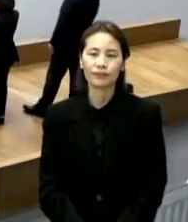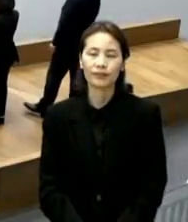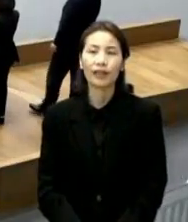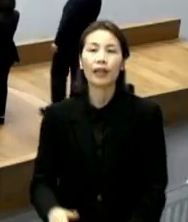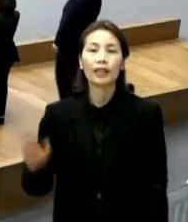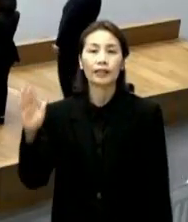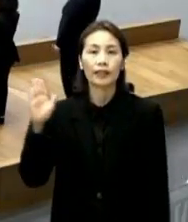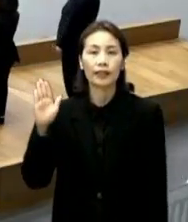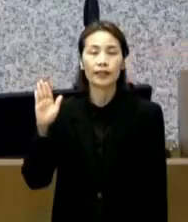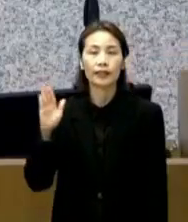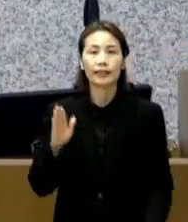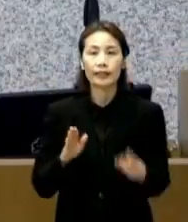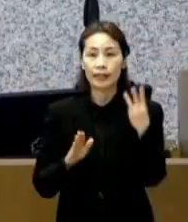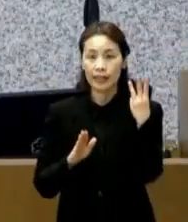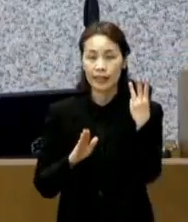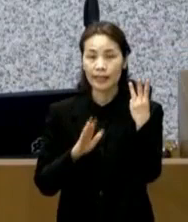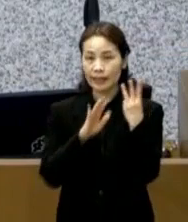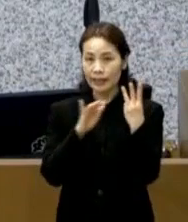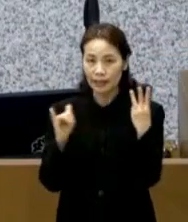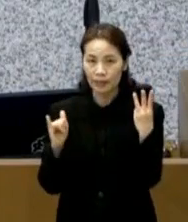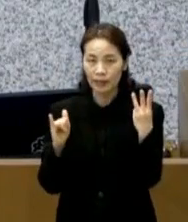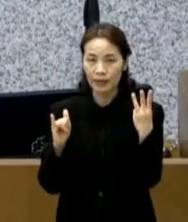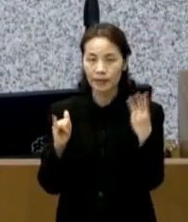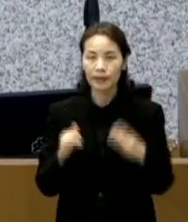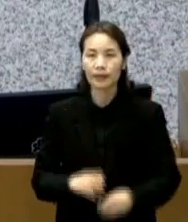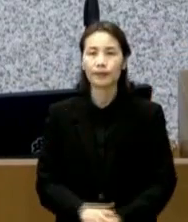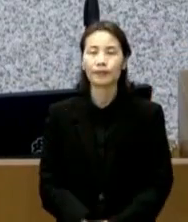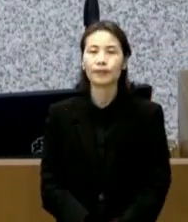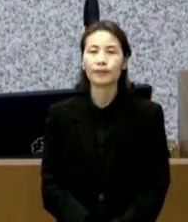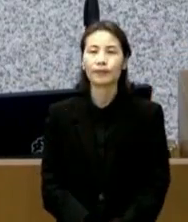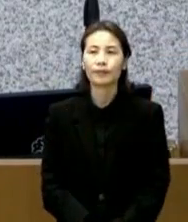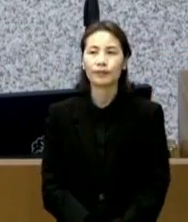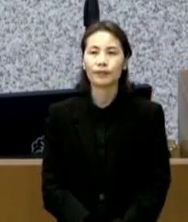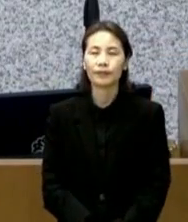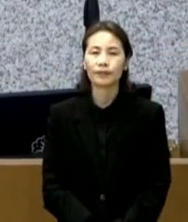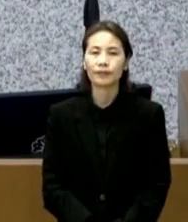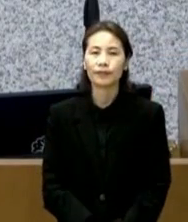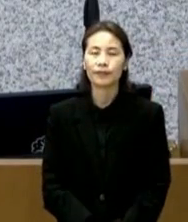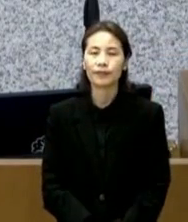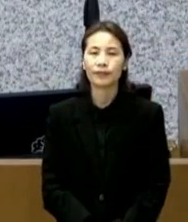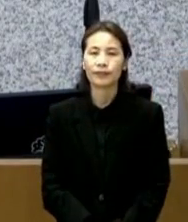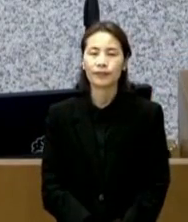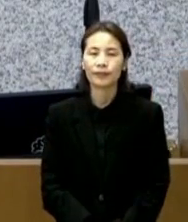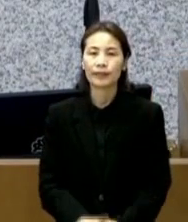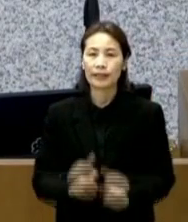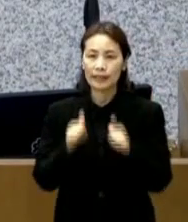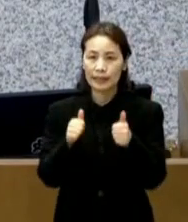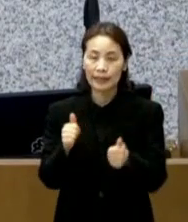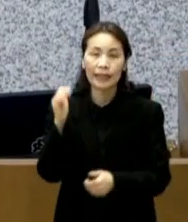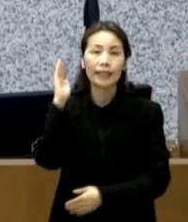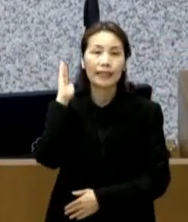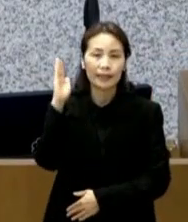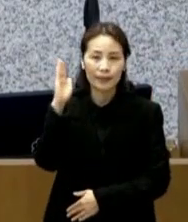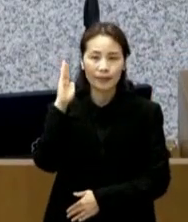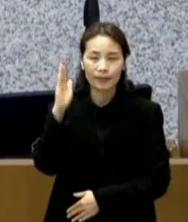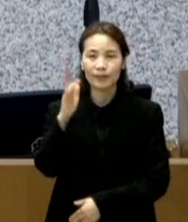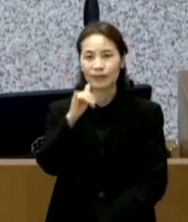선서를 하신 세 분 의원님들께서는 발언대에서 한 분 한 분 인사 말씀하시고